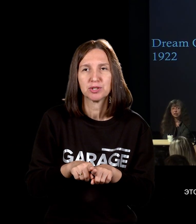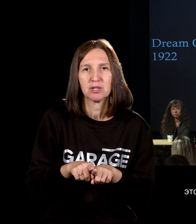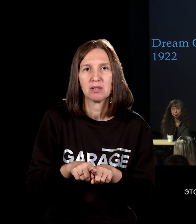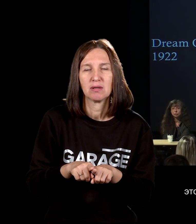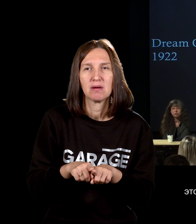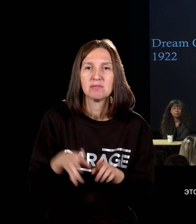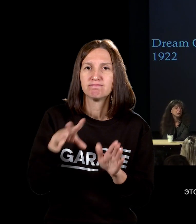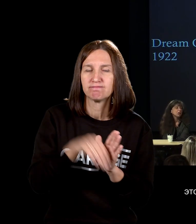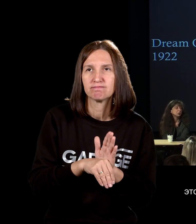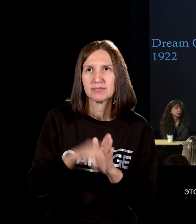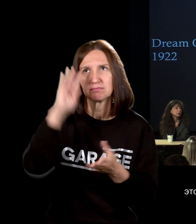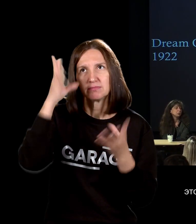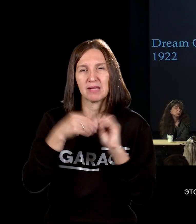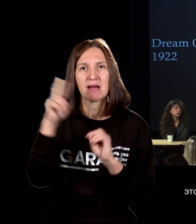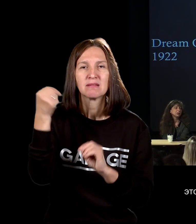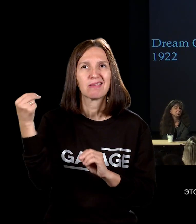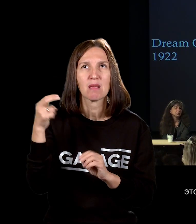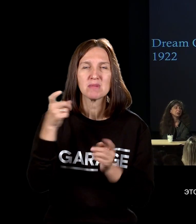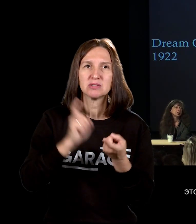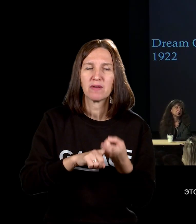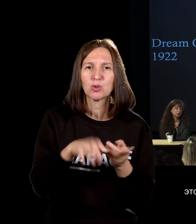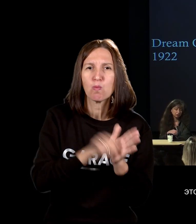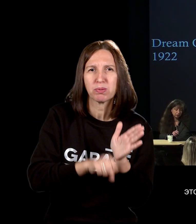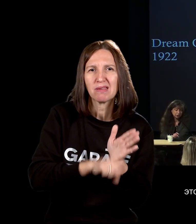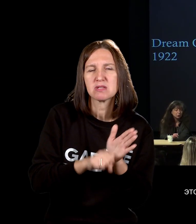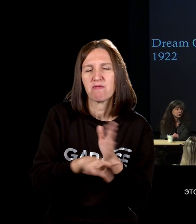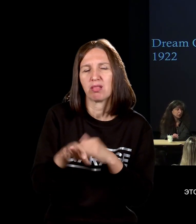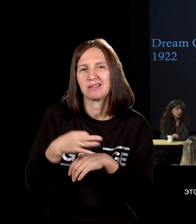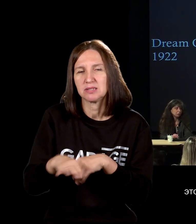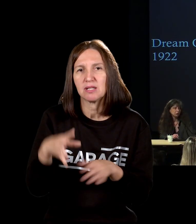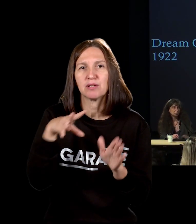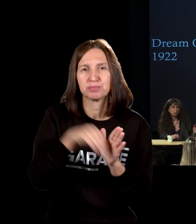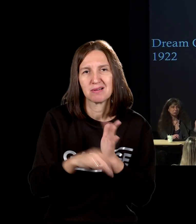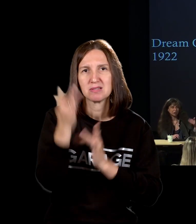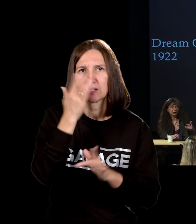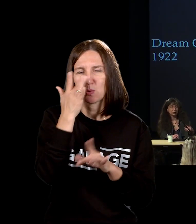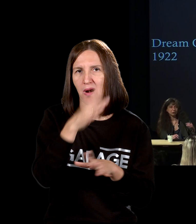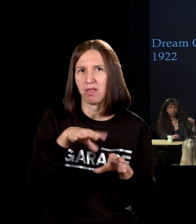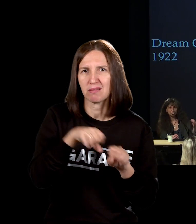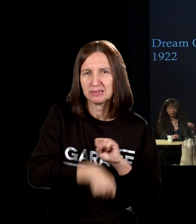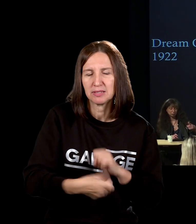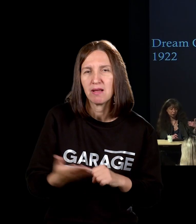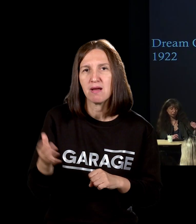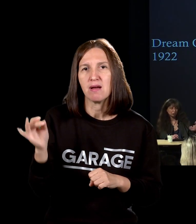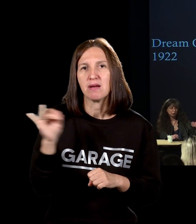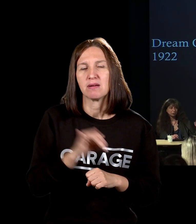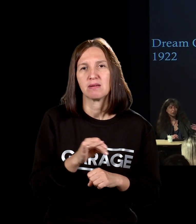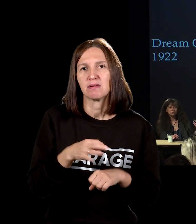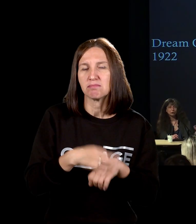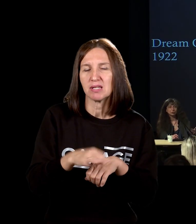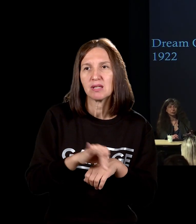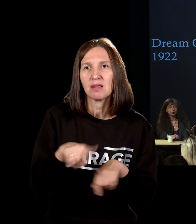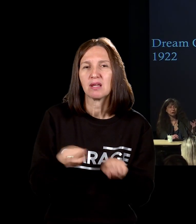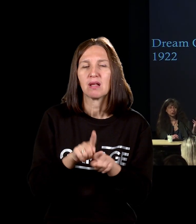связанные с насилием и с убийствами, сюжеты, в том числе, связанные с сексуальным насилием. Поэтому как бы постоянные сюжеты, как